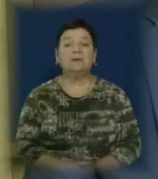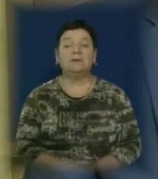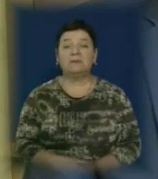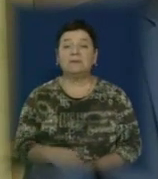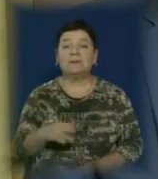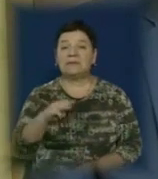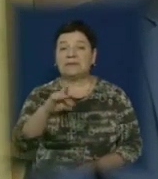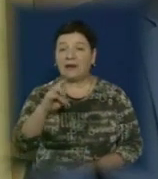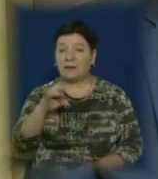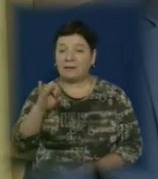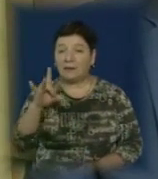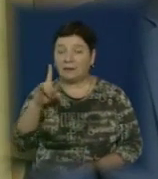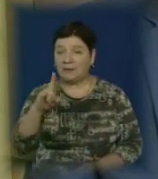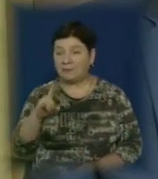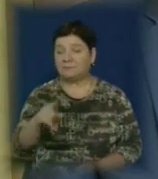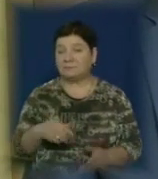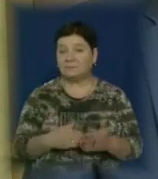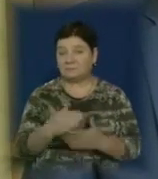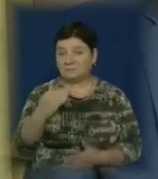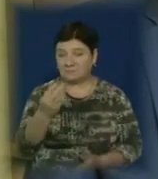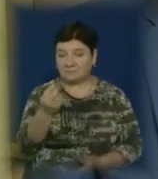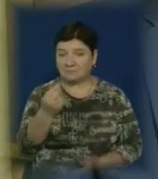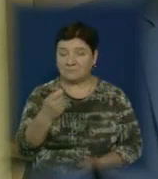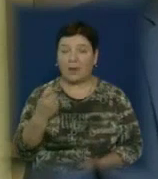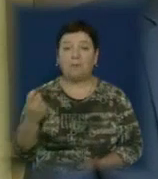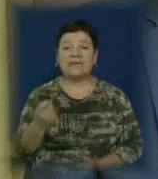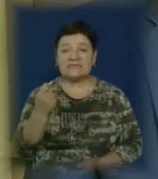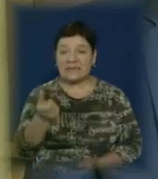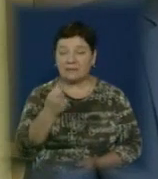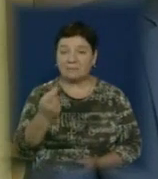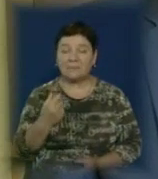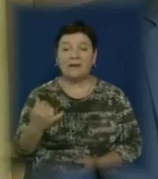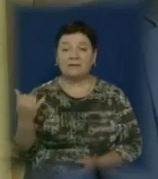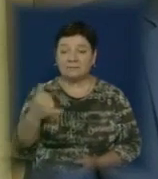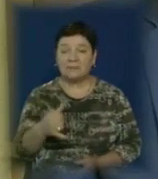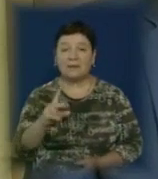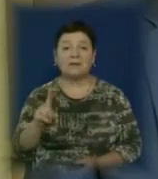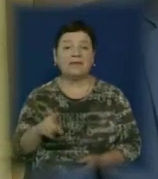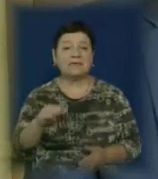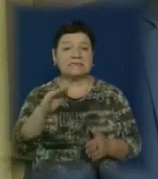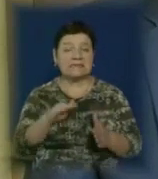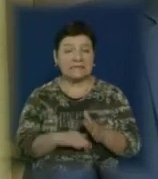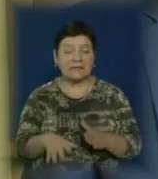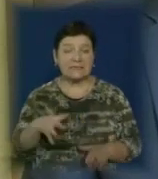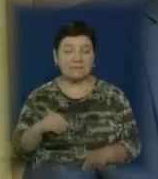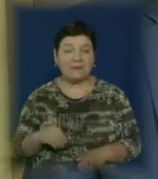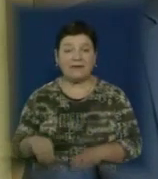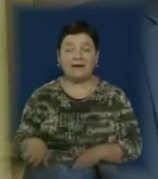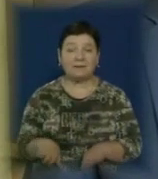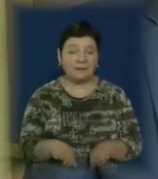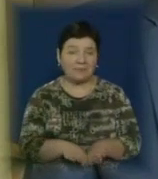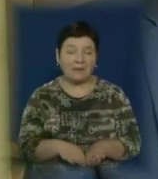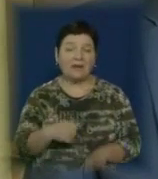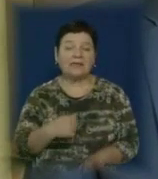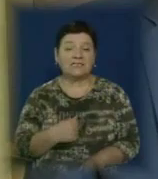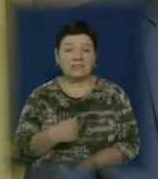нафтотрейдери підняли вартість і нафтопродуктів. Але коли гривня стабілізувалася і знизила свій рівень, на